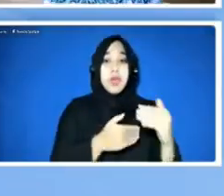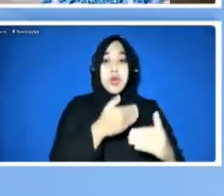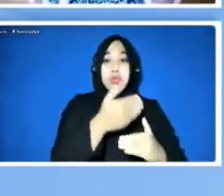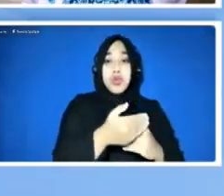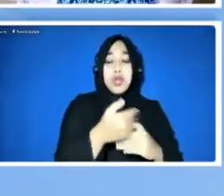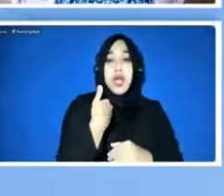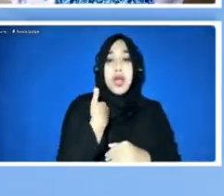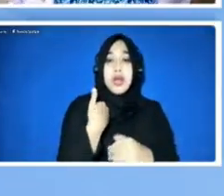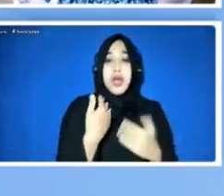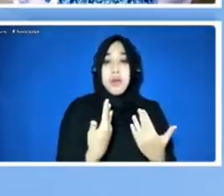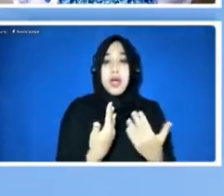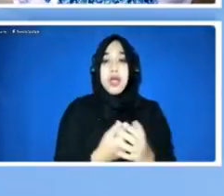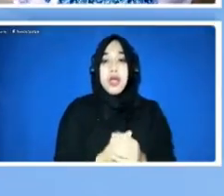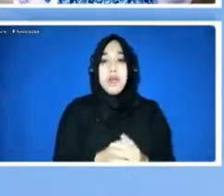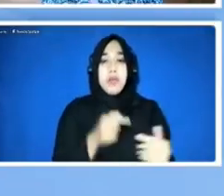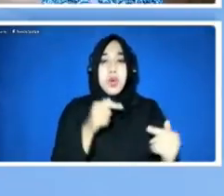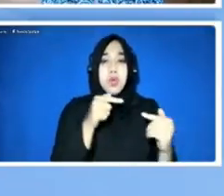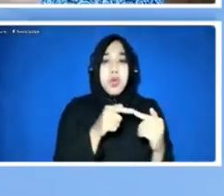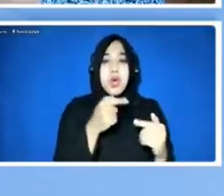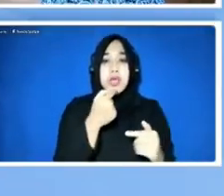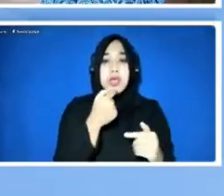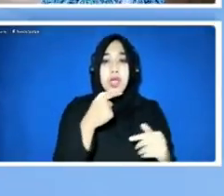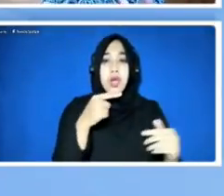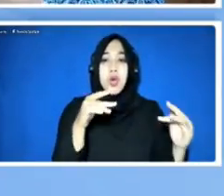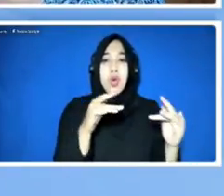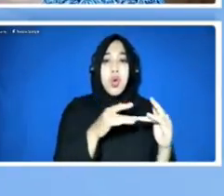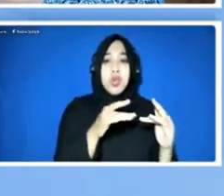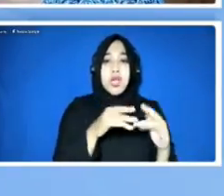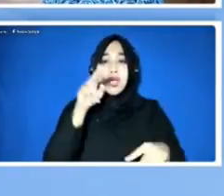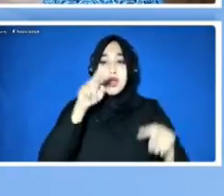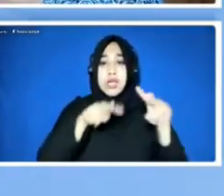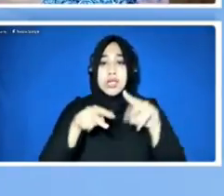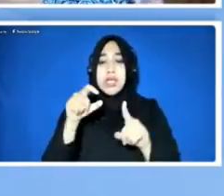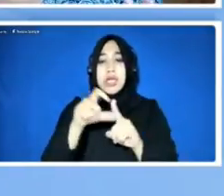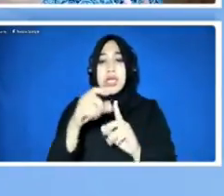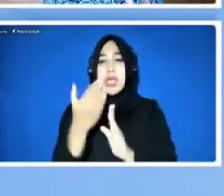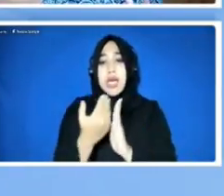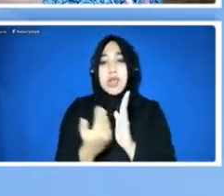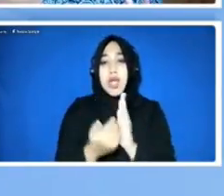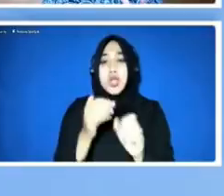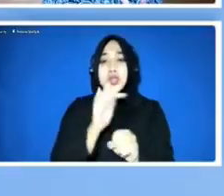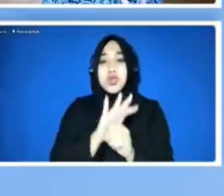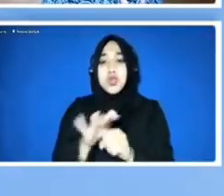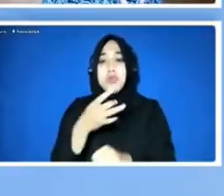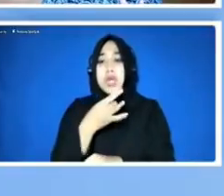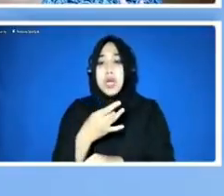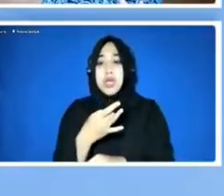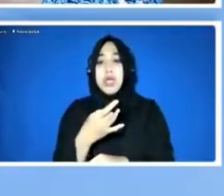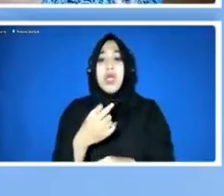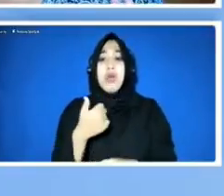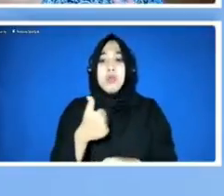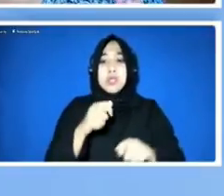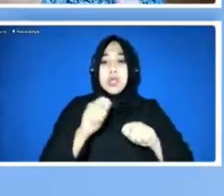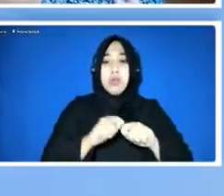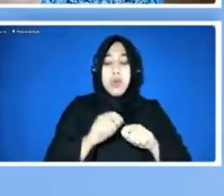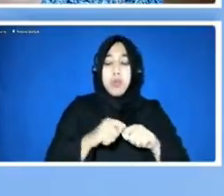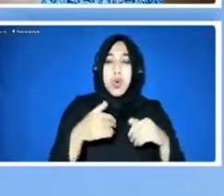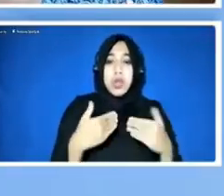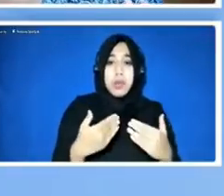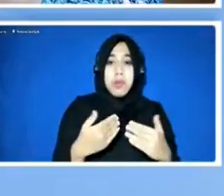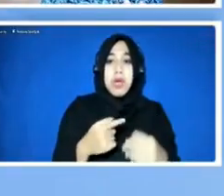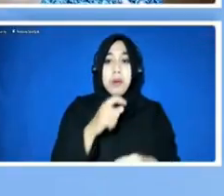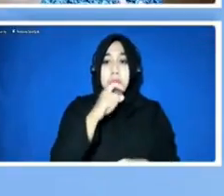satu pertanyaan yang berkaitan dengan kontak tracing, dan datanya cukup menarik karena mungkin ini bisa membuat Pak